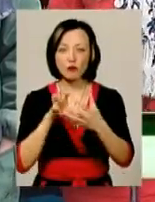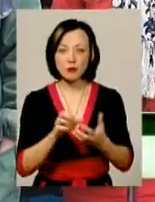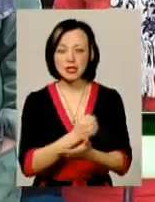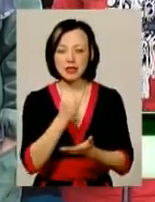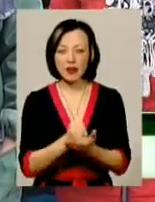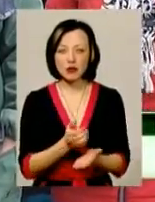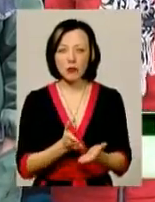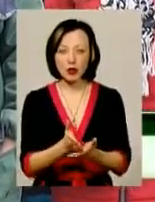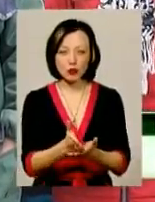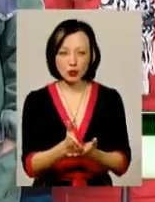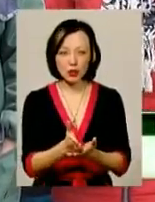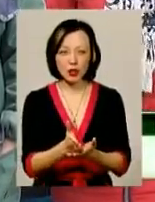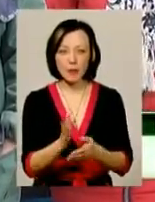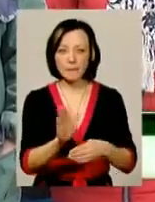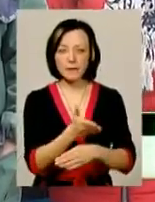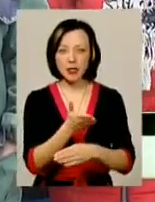затверджені маршрути